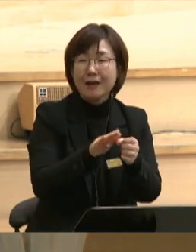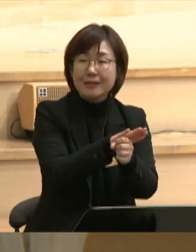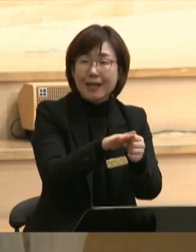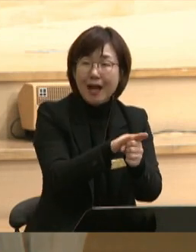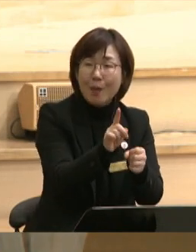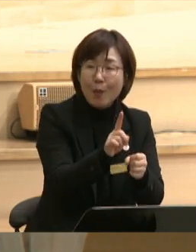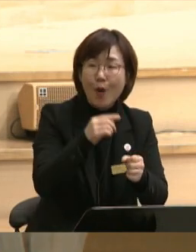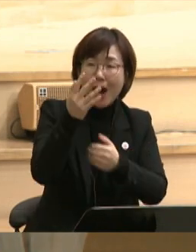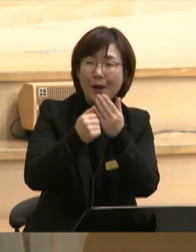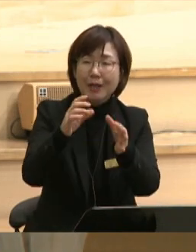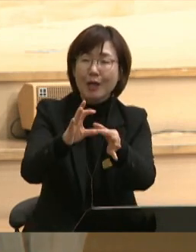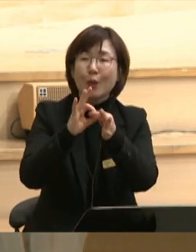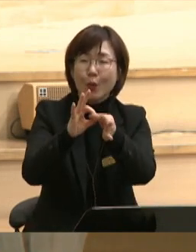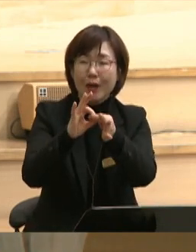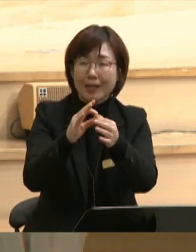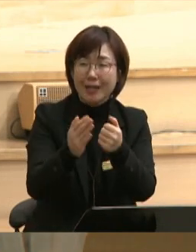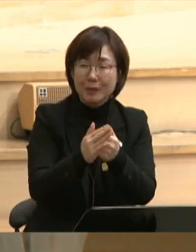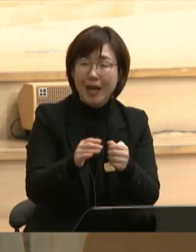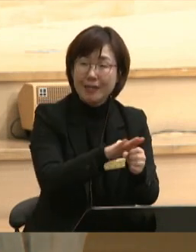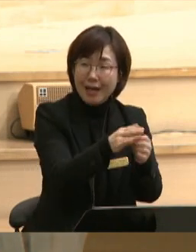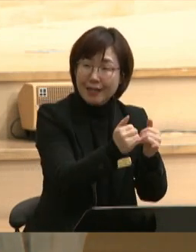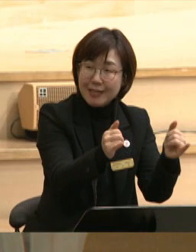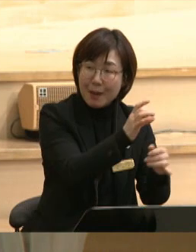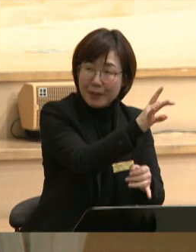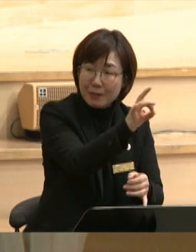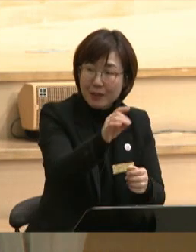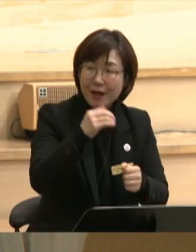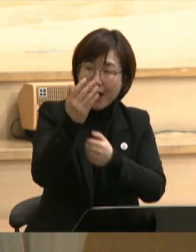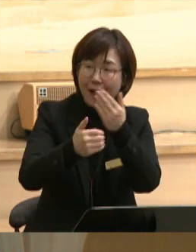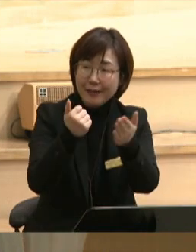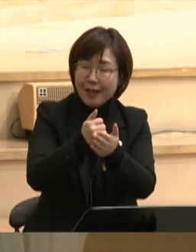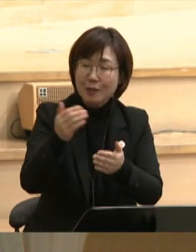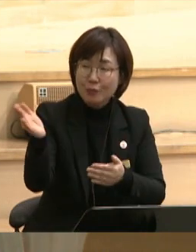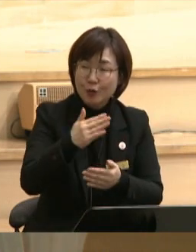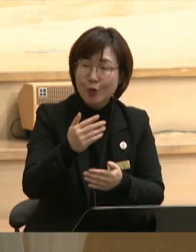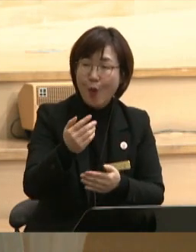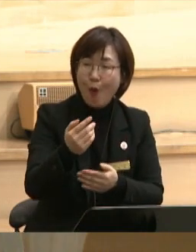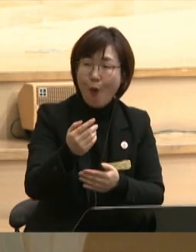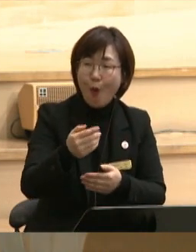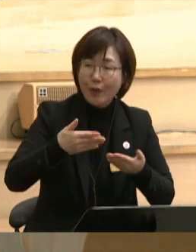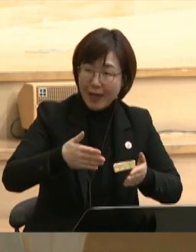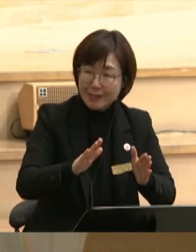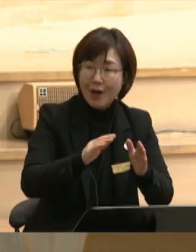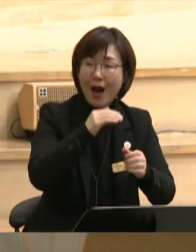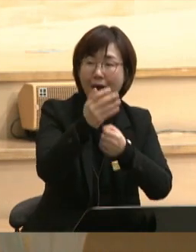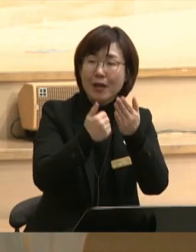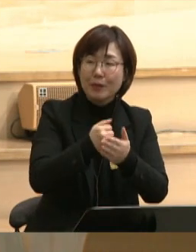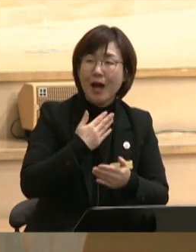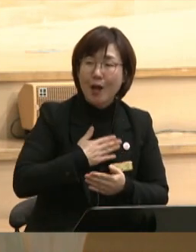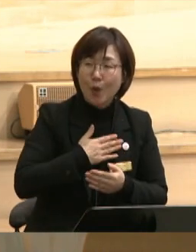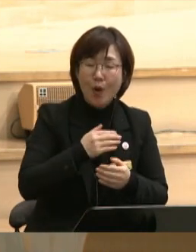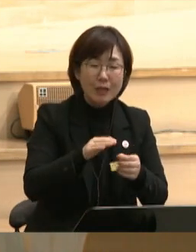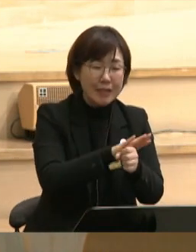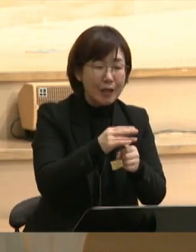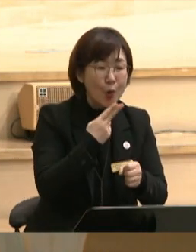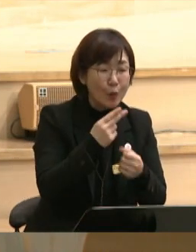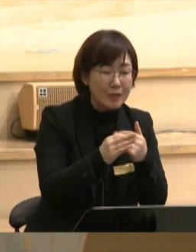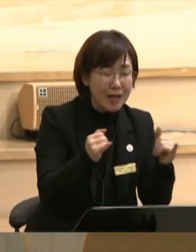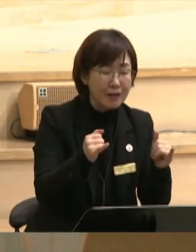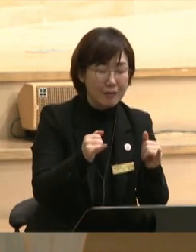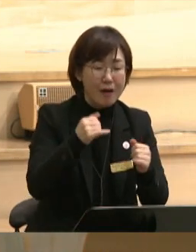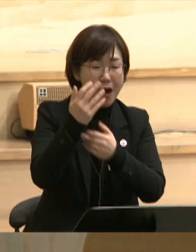하나님께 속한 것이니 사랑하는 자마다 하나님으로부터 나서 하나님을 알고 사랑하지 아니하는 자는 하나님을